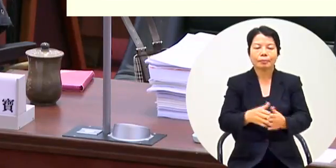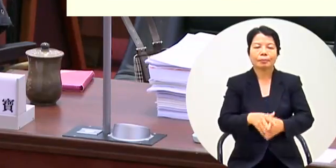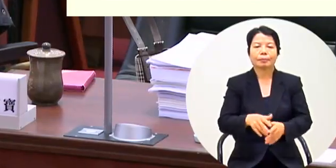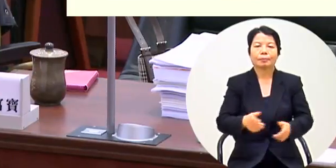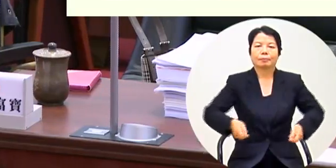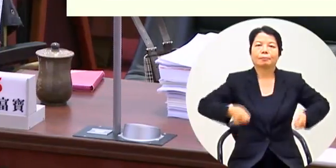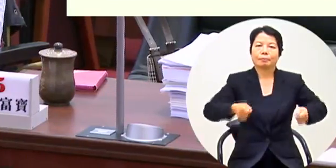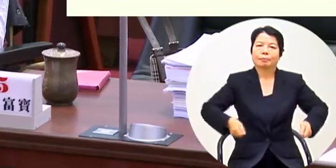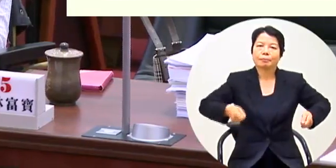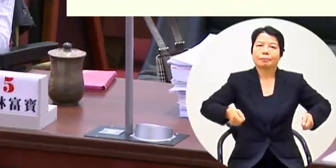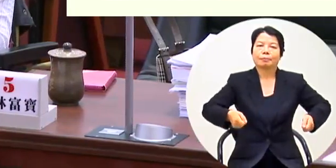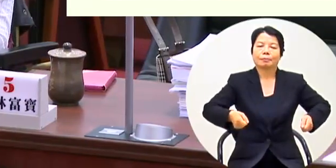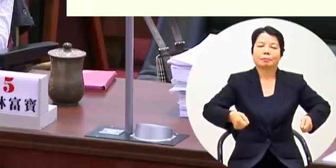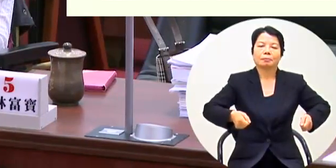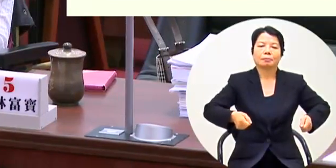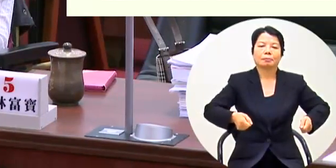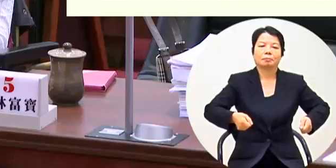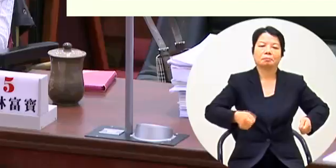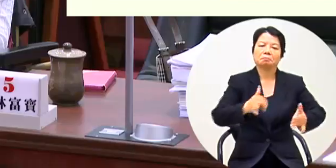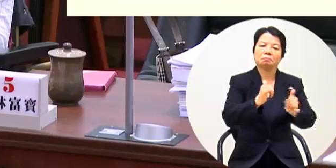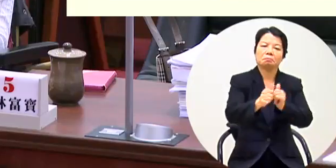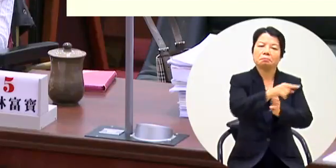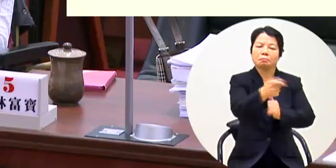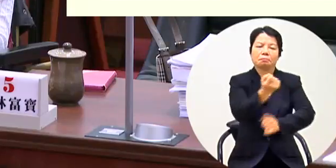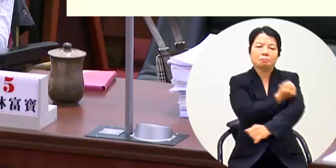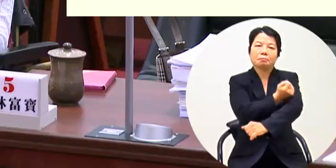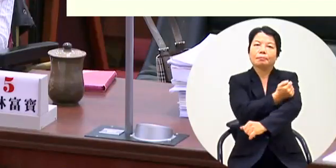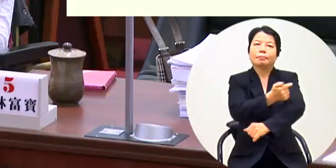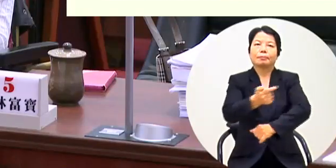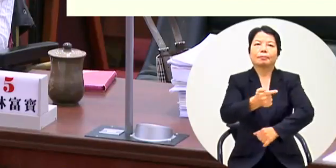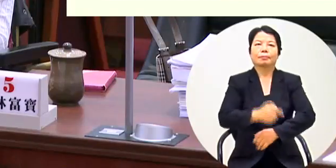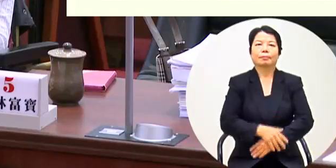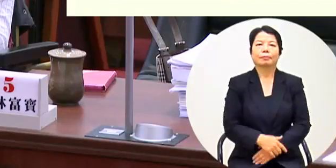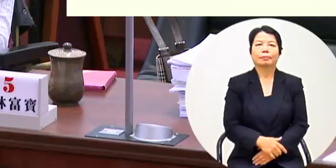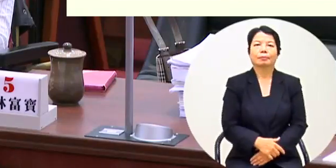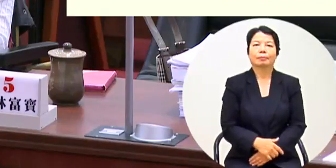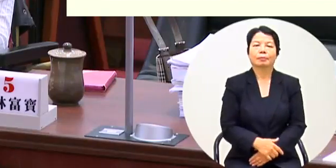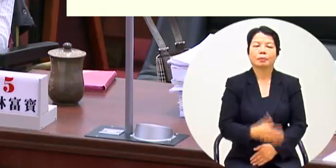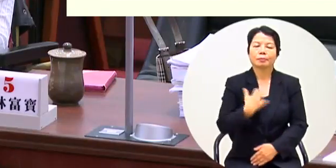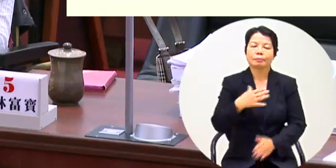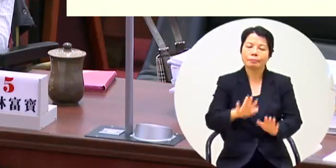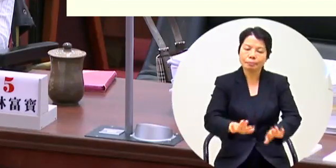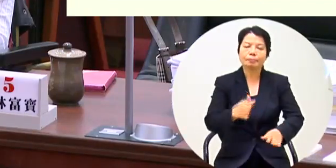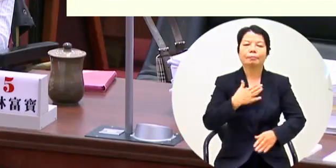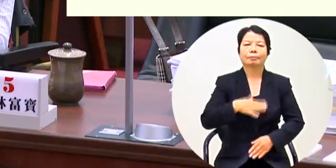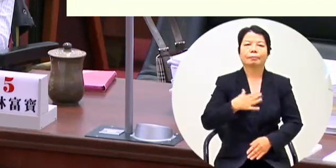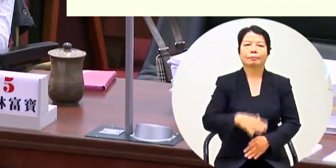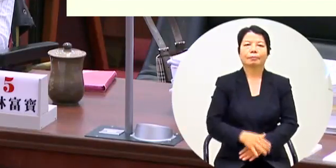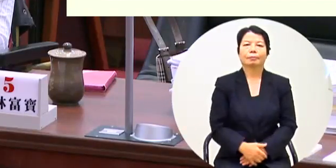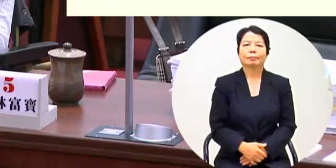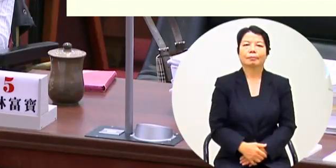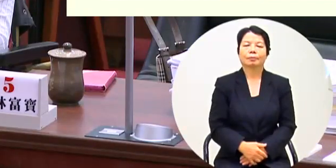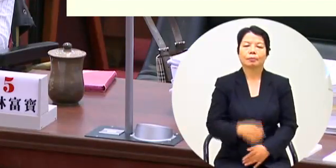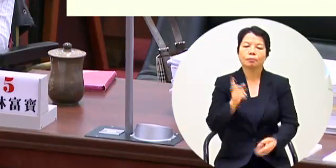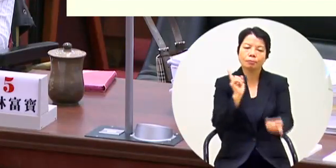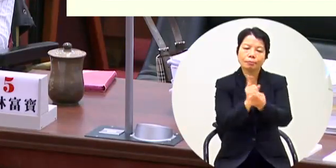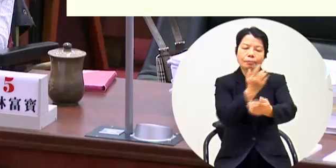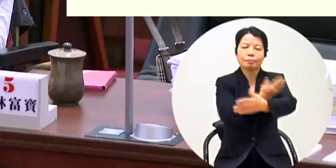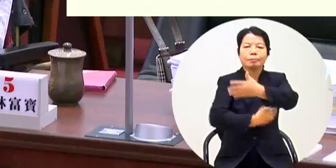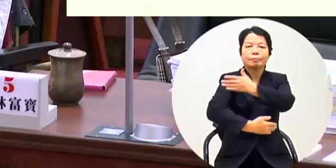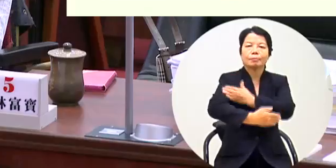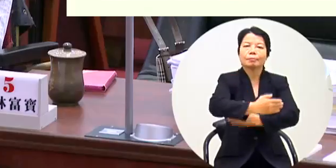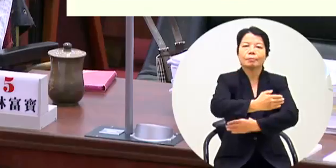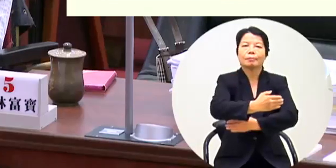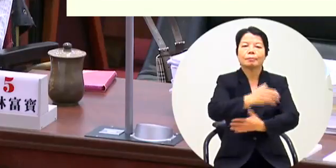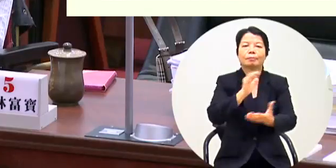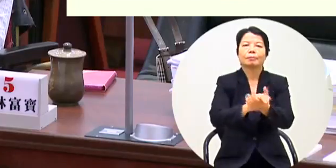的。那我才能够深深的体会到，作为一个身心障碍者，他们在和一般的